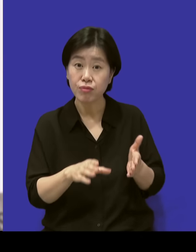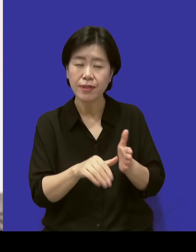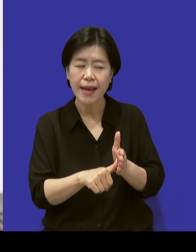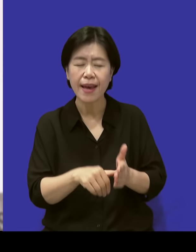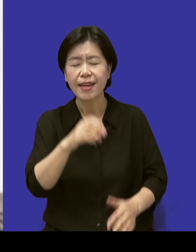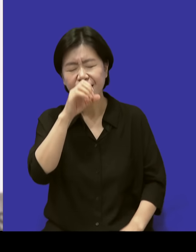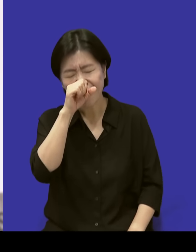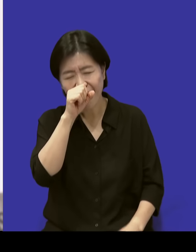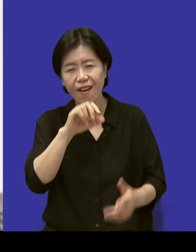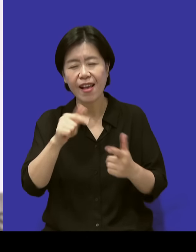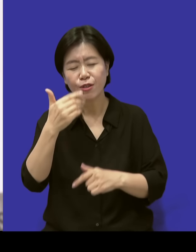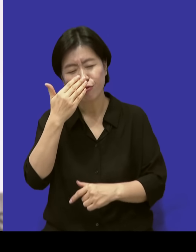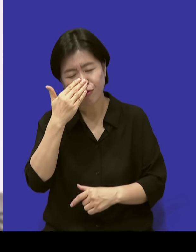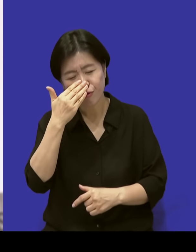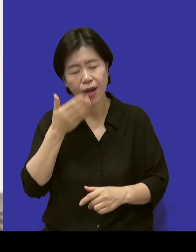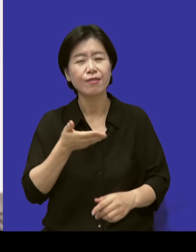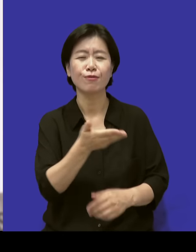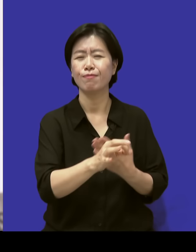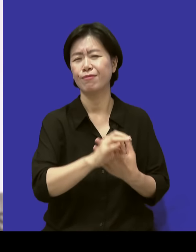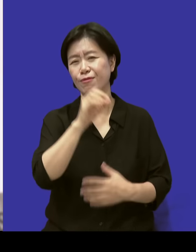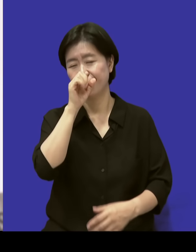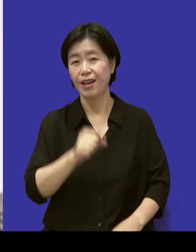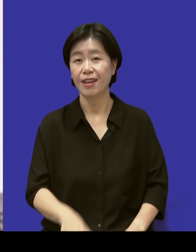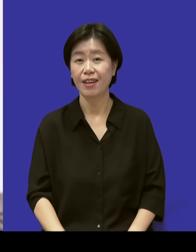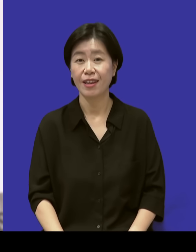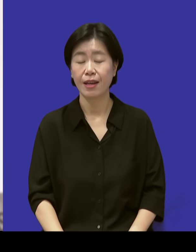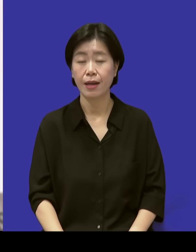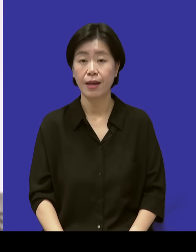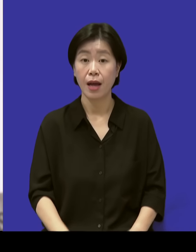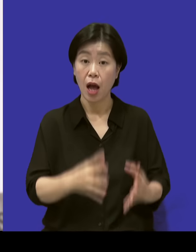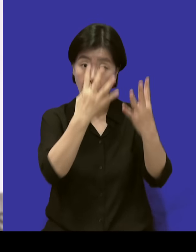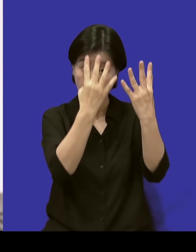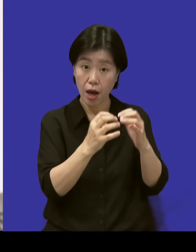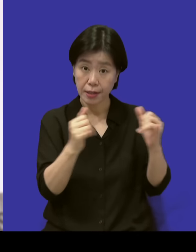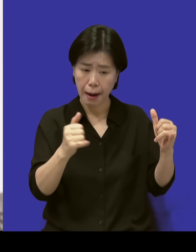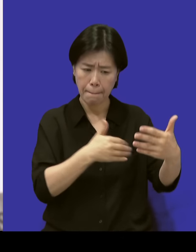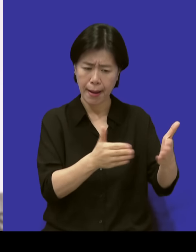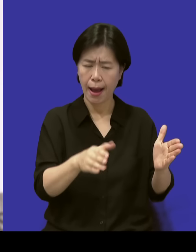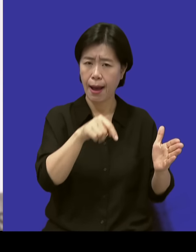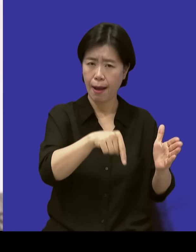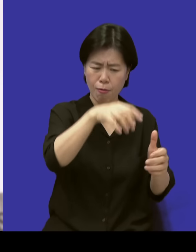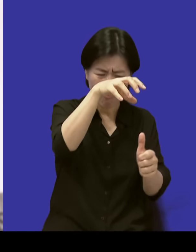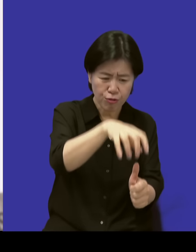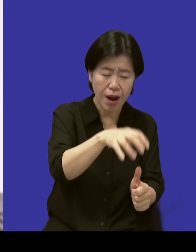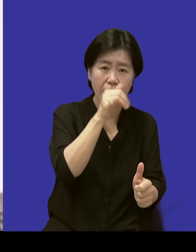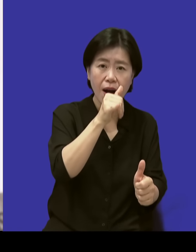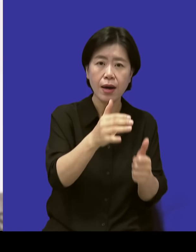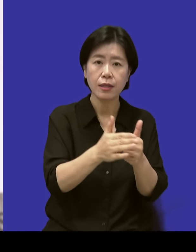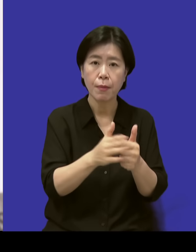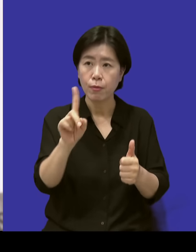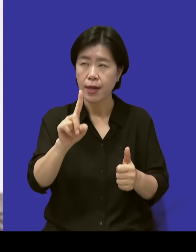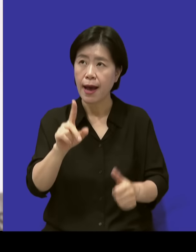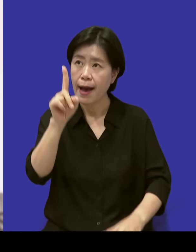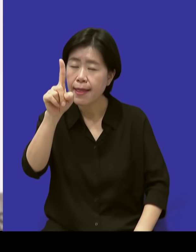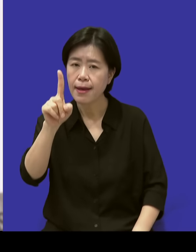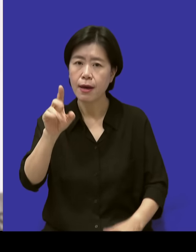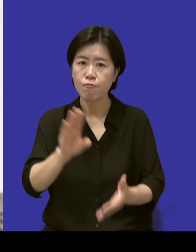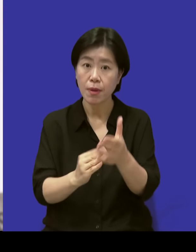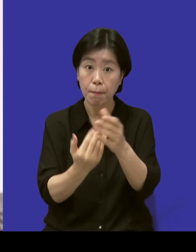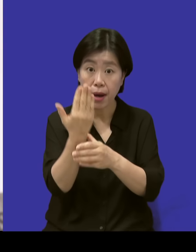방 안에 갇혀 있기 때문에 이렇게 원에 꽂히면은 예. 그걸 상상력을 발휘해서 키웁니다. 그러니까 예를